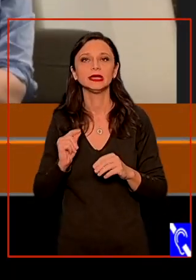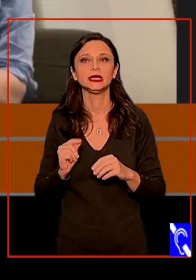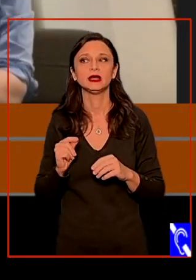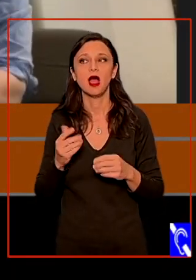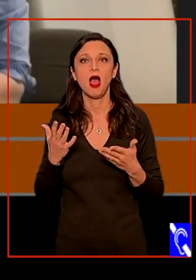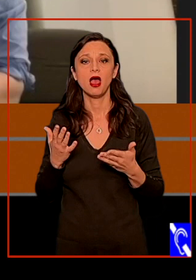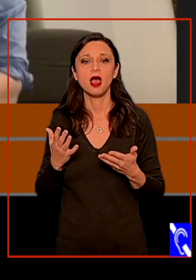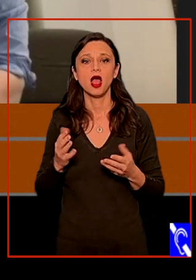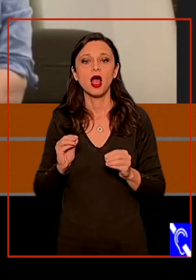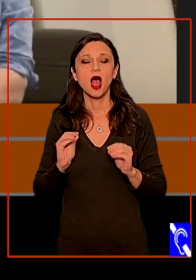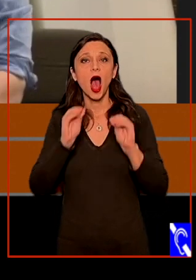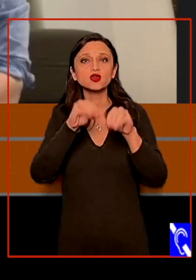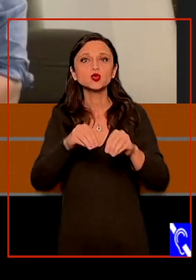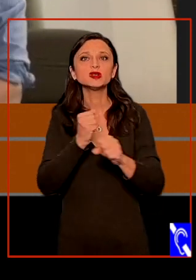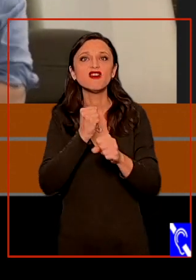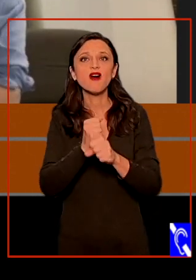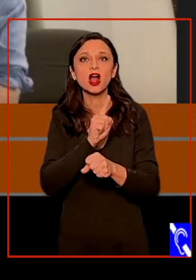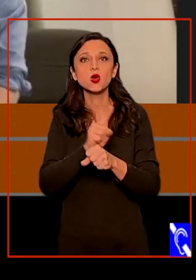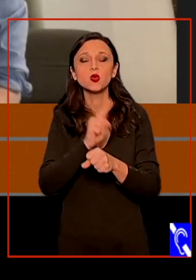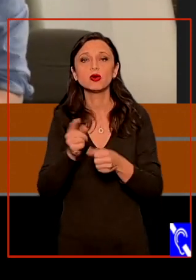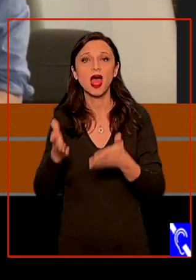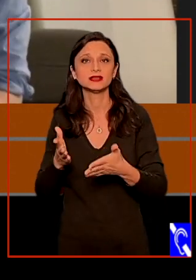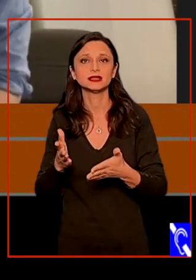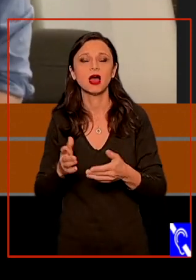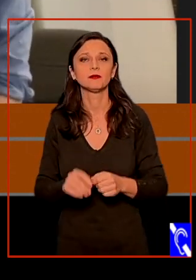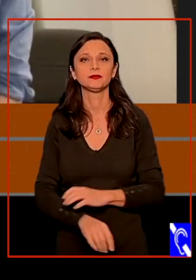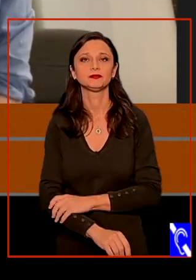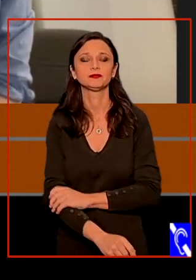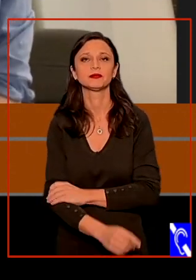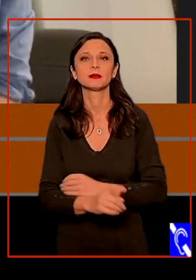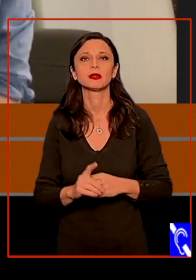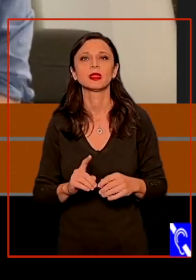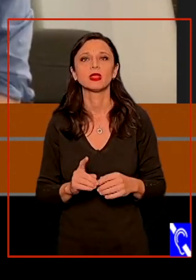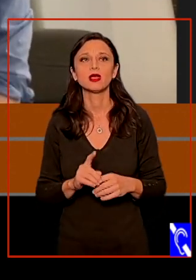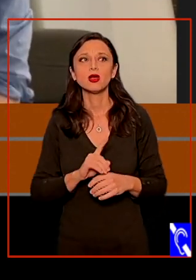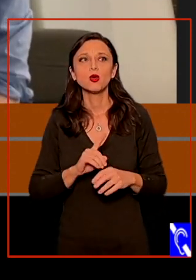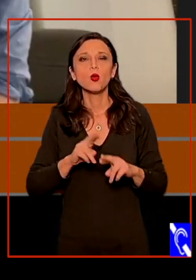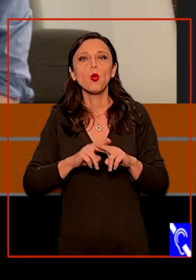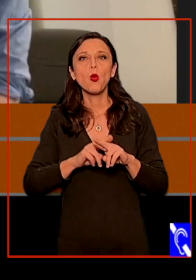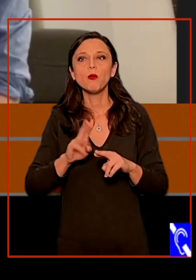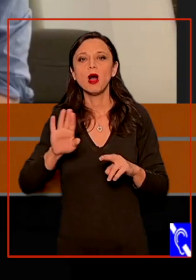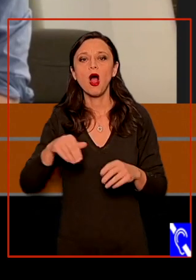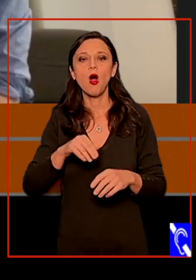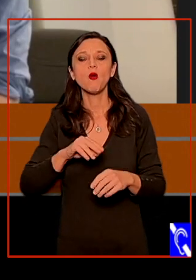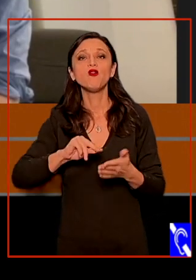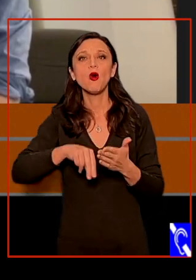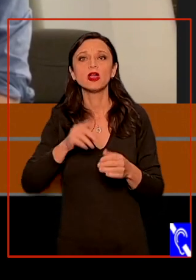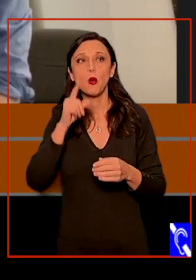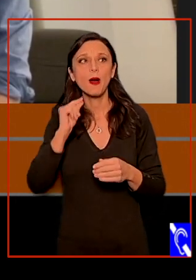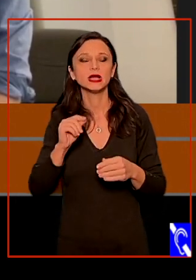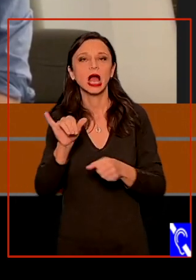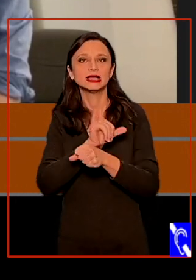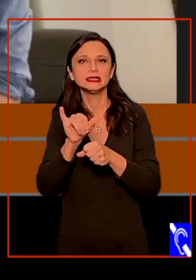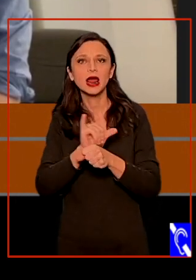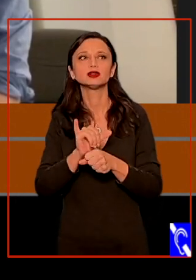să facă lucrurile astea? Cum e posibil? Ce le permite oamenilor care au și gestionează